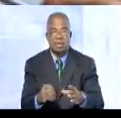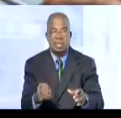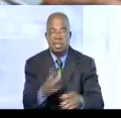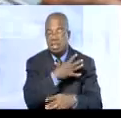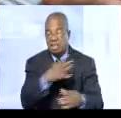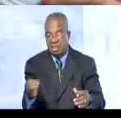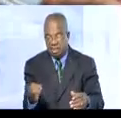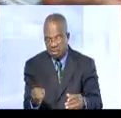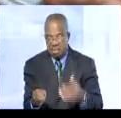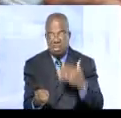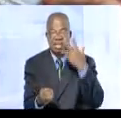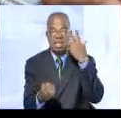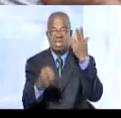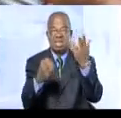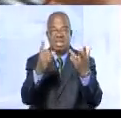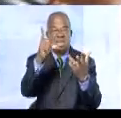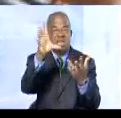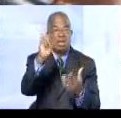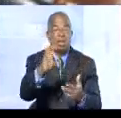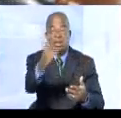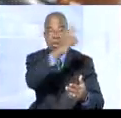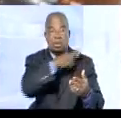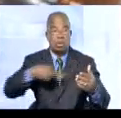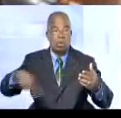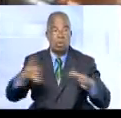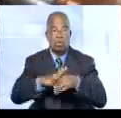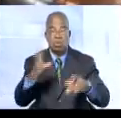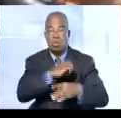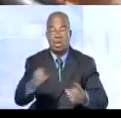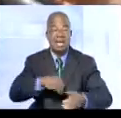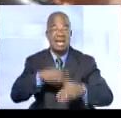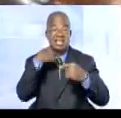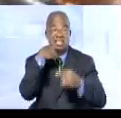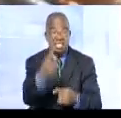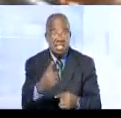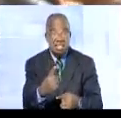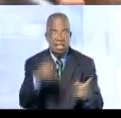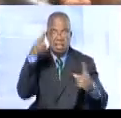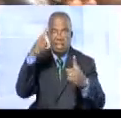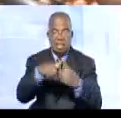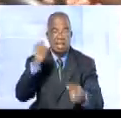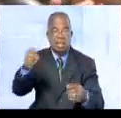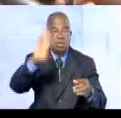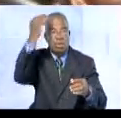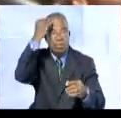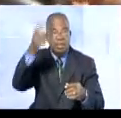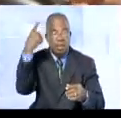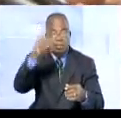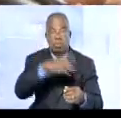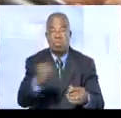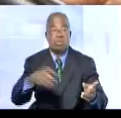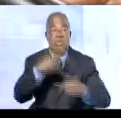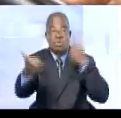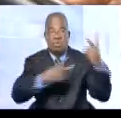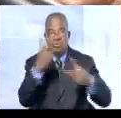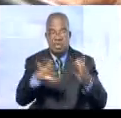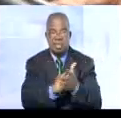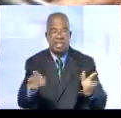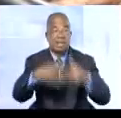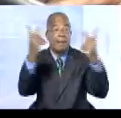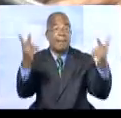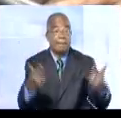Majesté a donné des instructions fermes à son ministre pour que ce site soit visité, afin